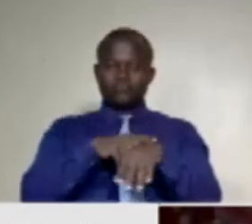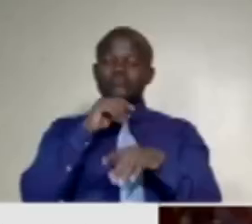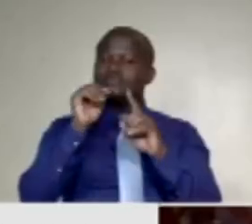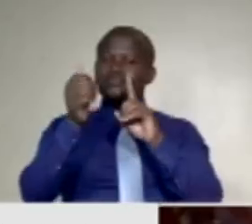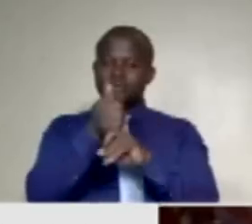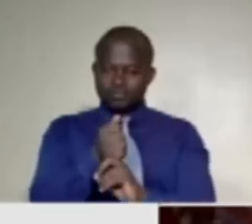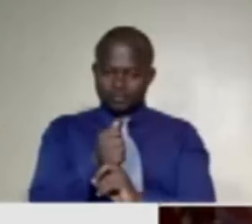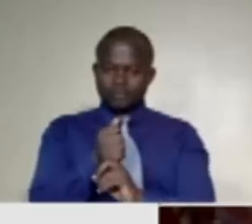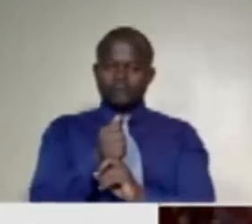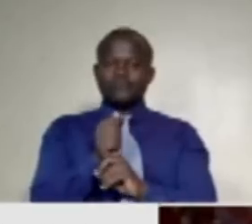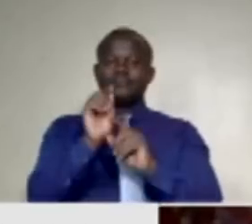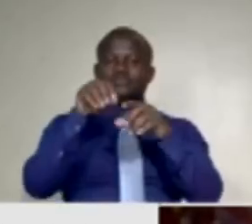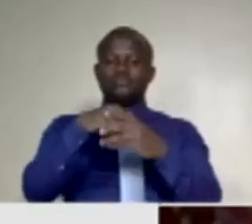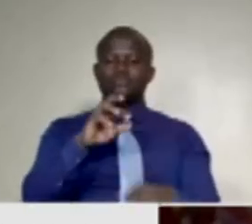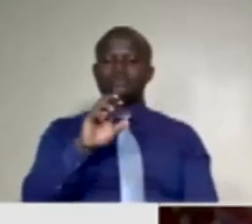mu gihe tutarabigeraho